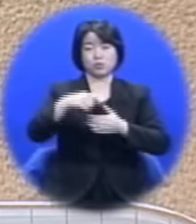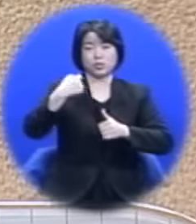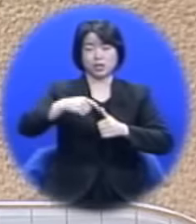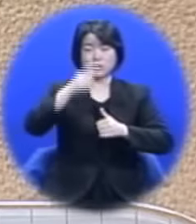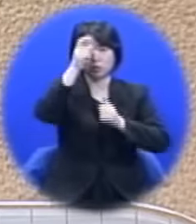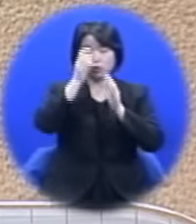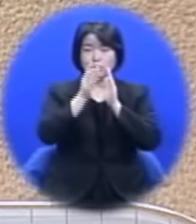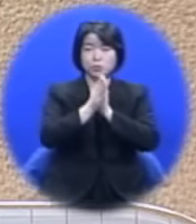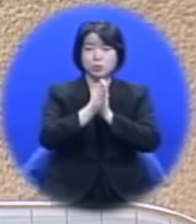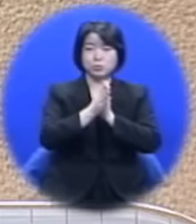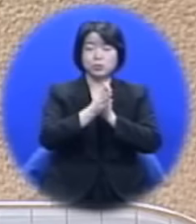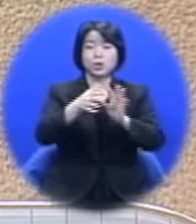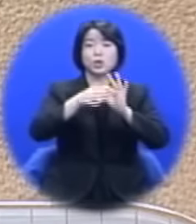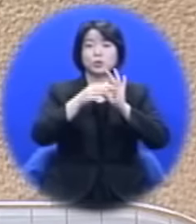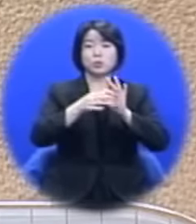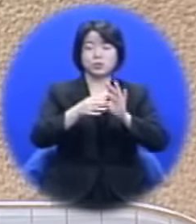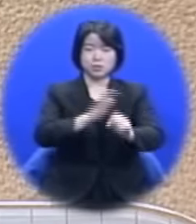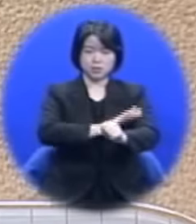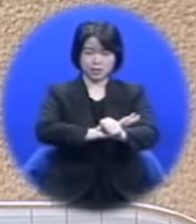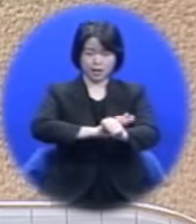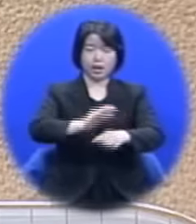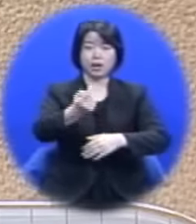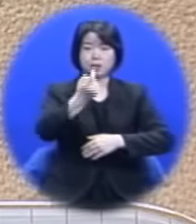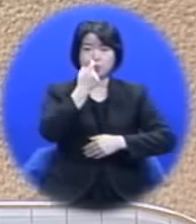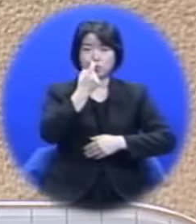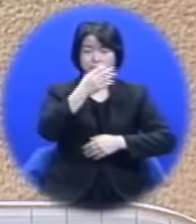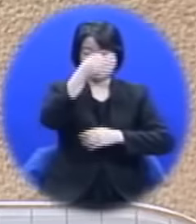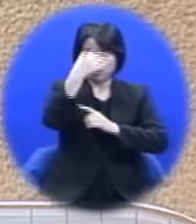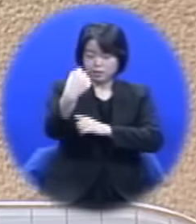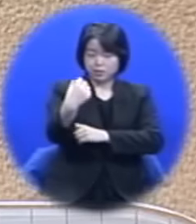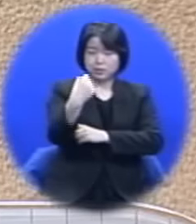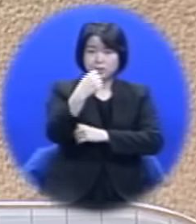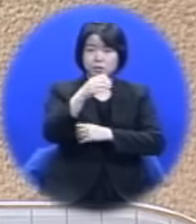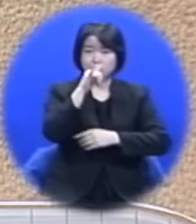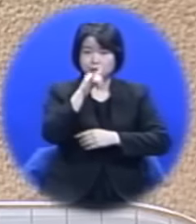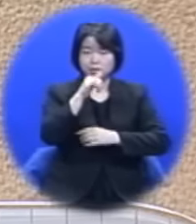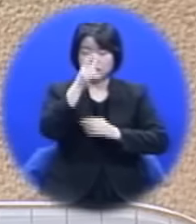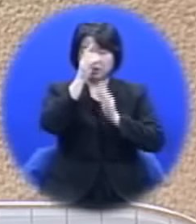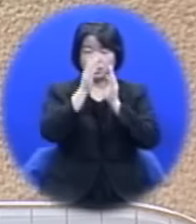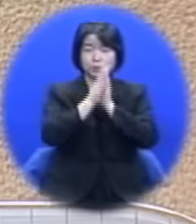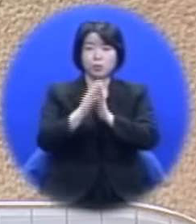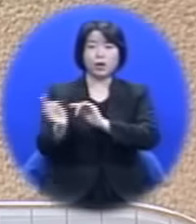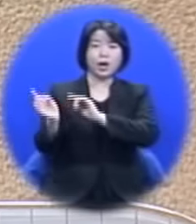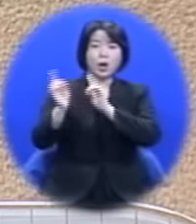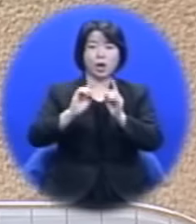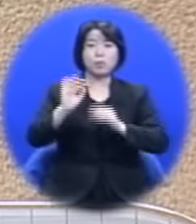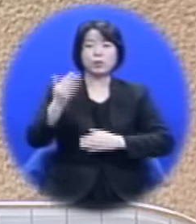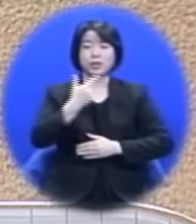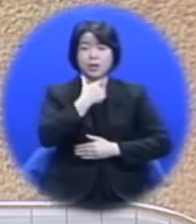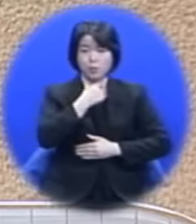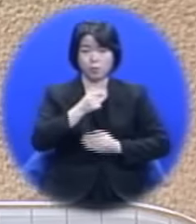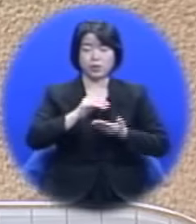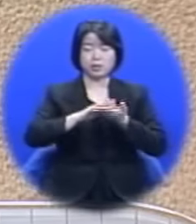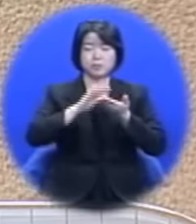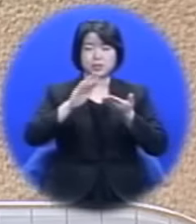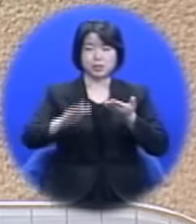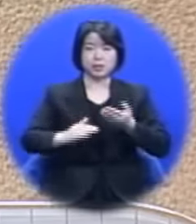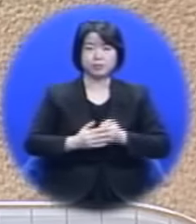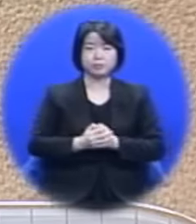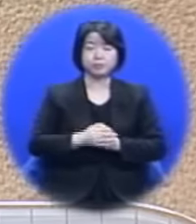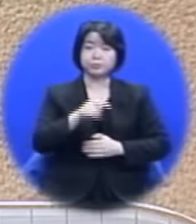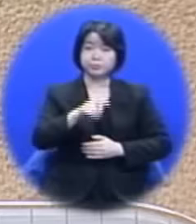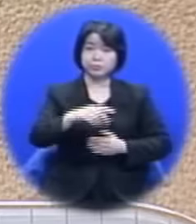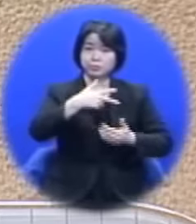기도를 제대로 배워서 정말 능력 있는 기도가 회복되어지기를 원하는 것입니다이